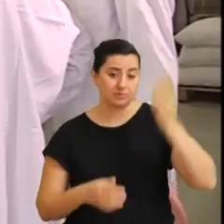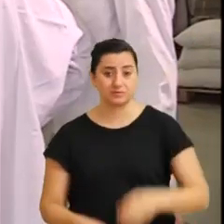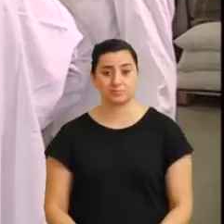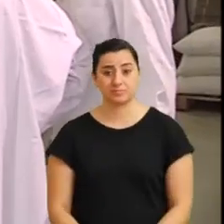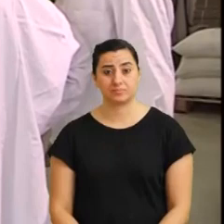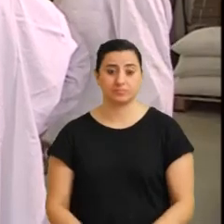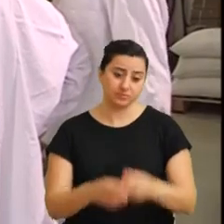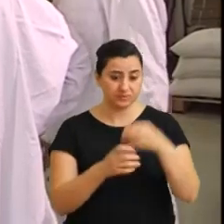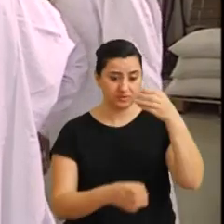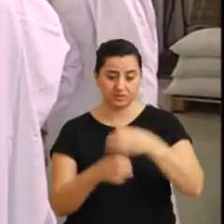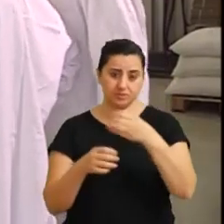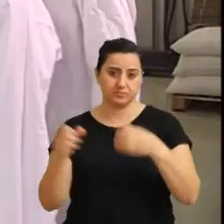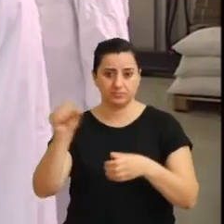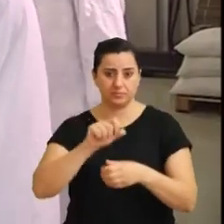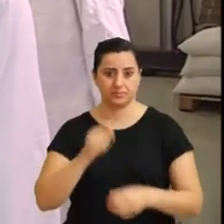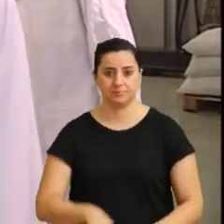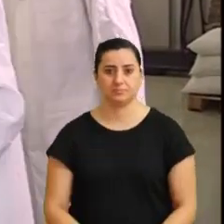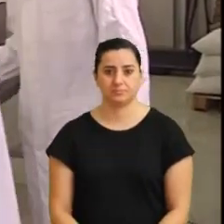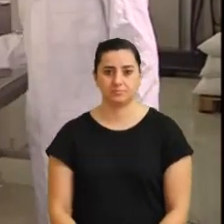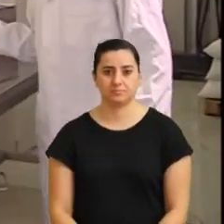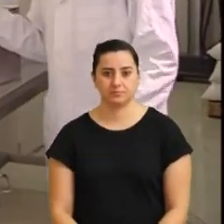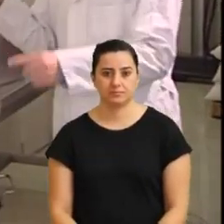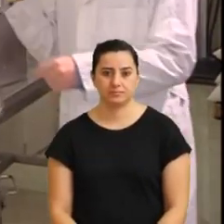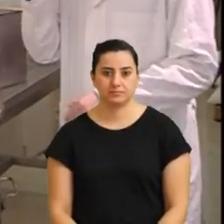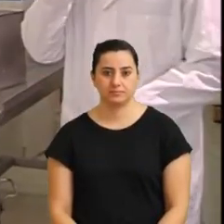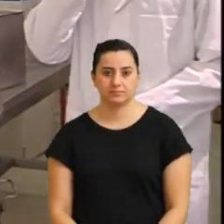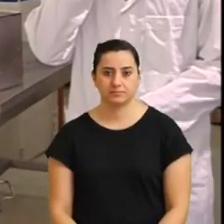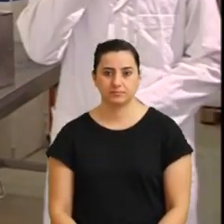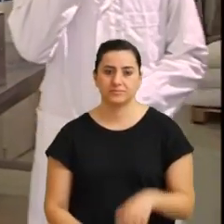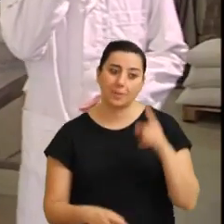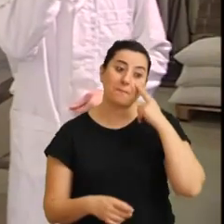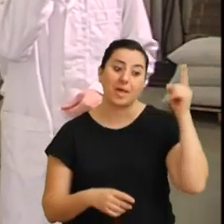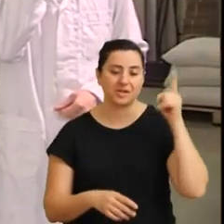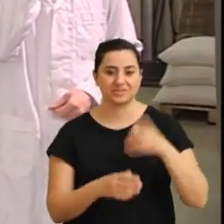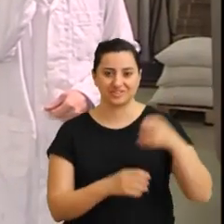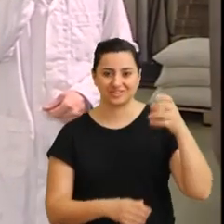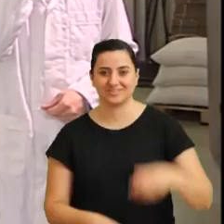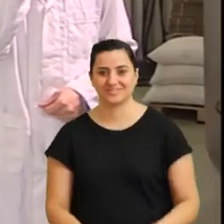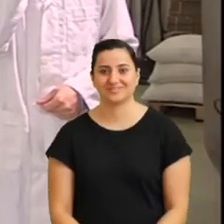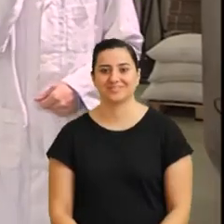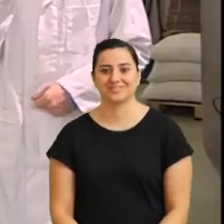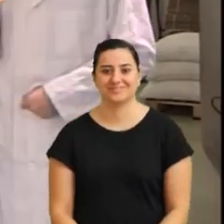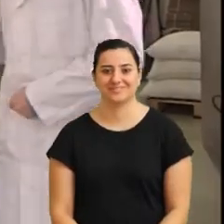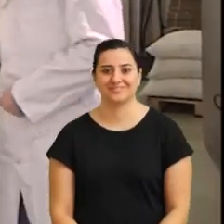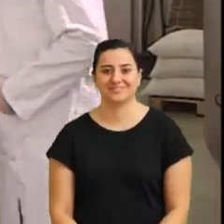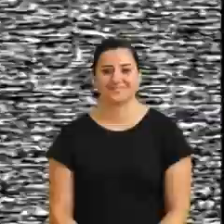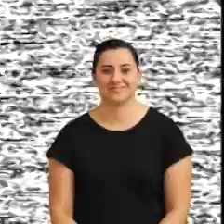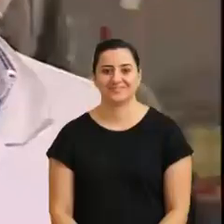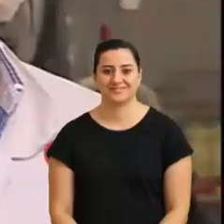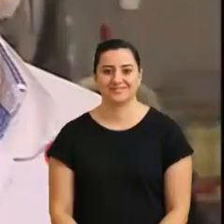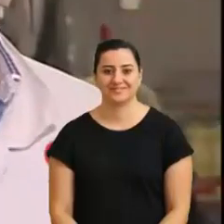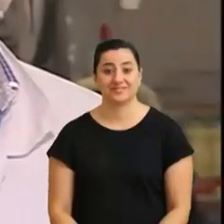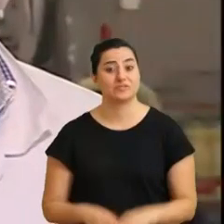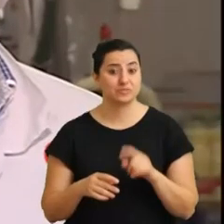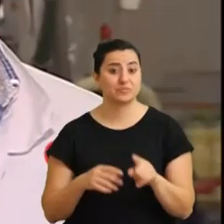hadi şişeleyelim o zaman. Hadi git şişeleyelim. Tamam. Sen bak bakayım şişelere. Bak ya bak. Arkasından boza içiyor.